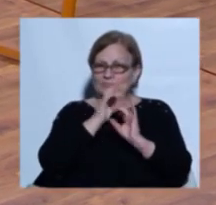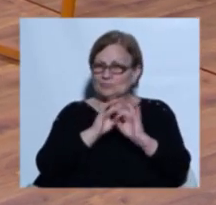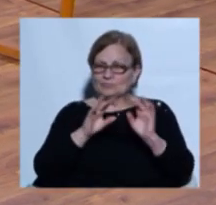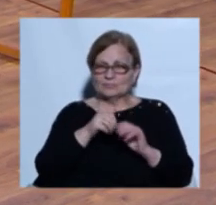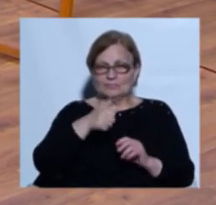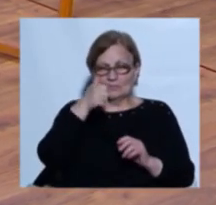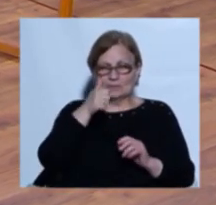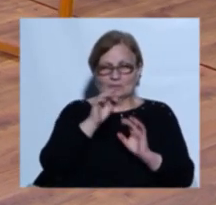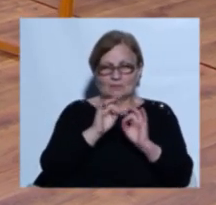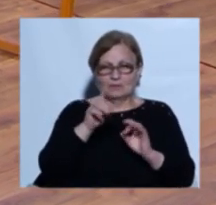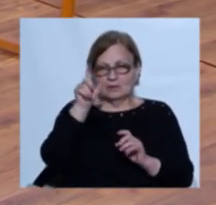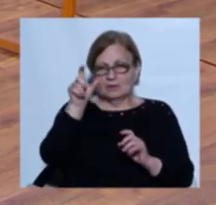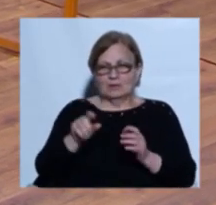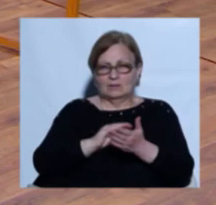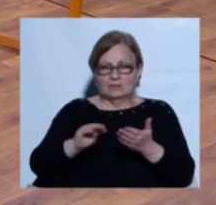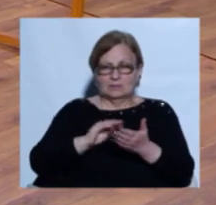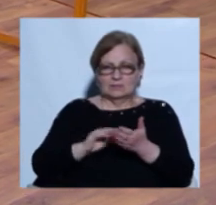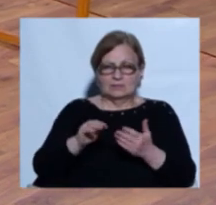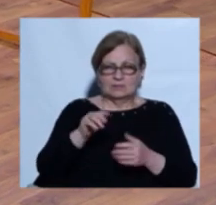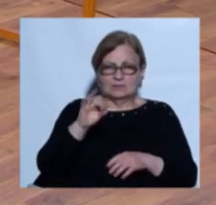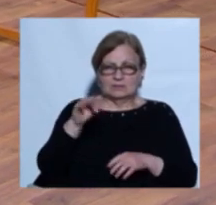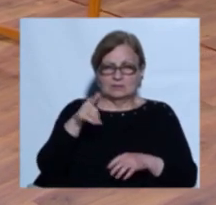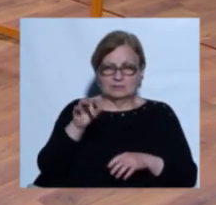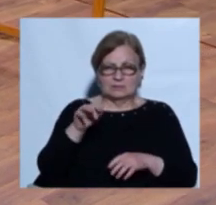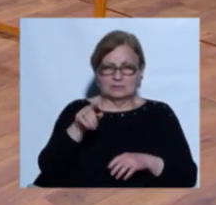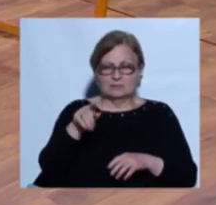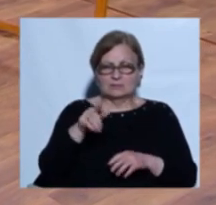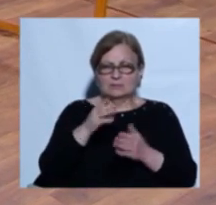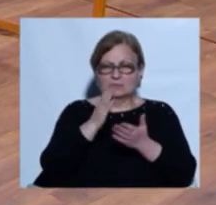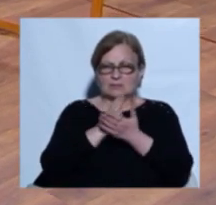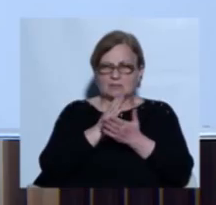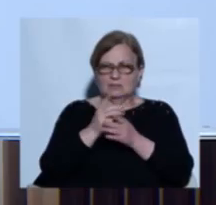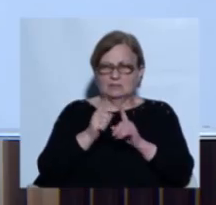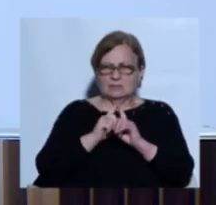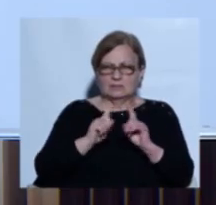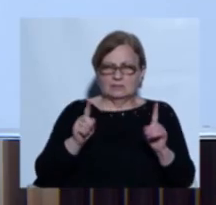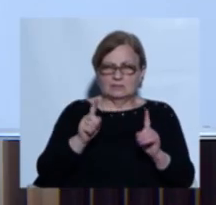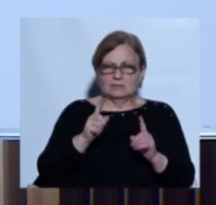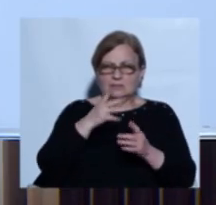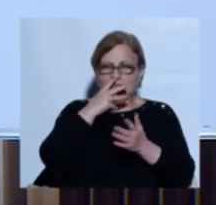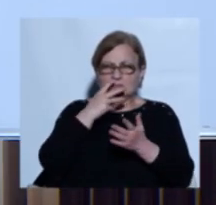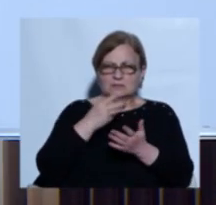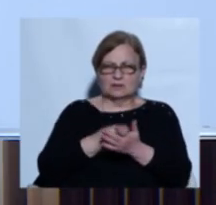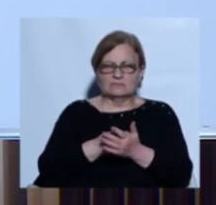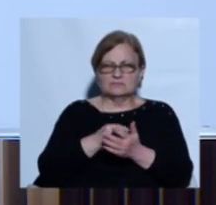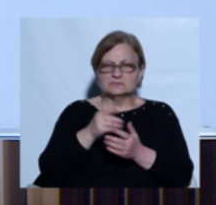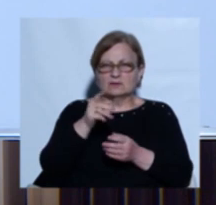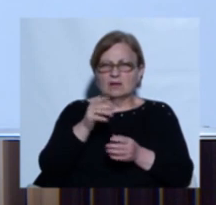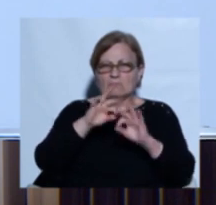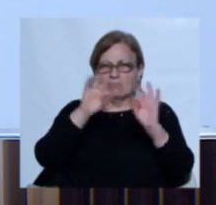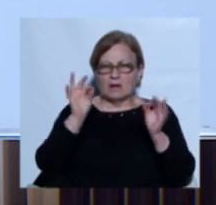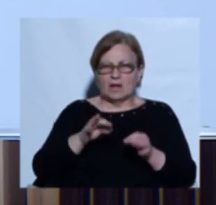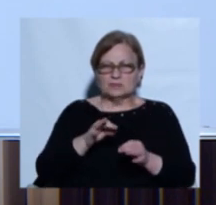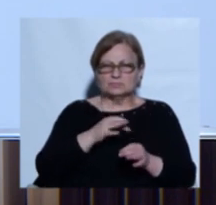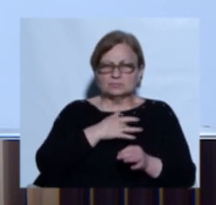ჯემალ ქარჩხაძის მოთხრობა იგი გამოირჩევა უპირველეს ყოვლისა თავისი მხატვრული სტილით.